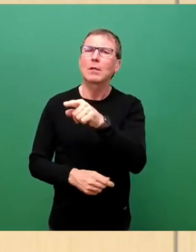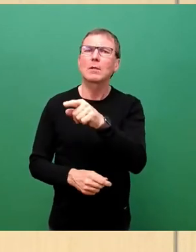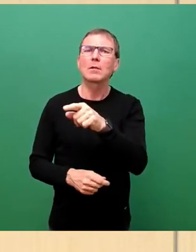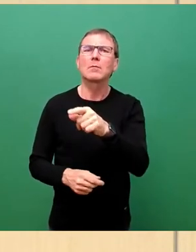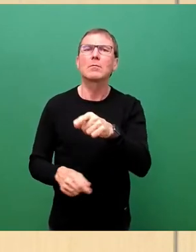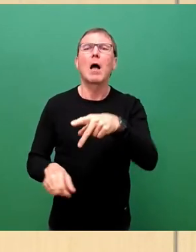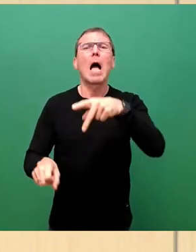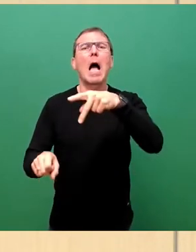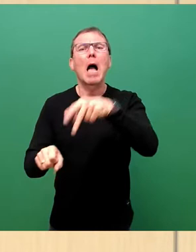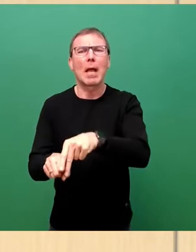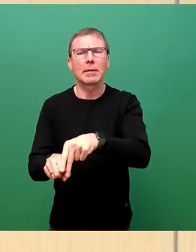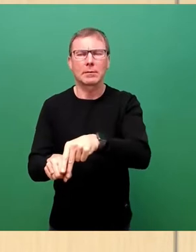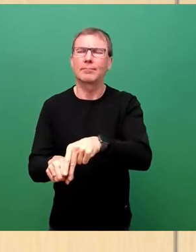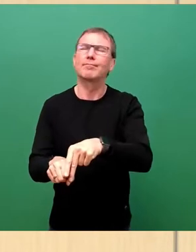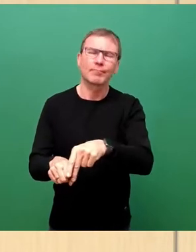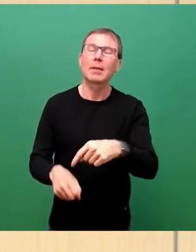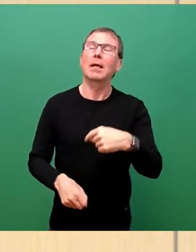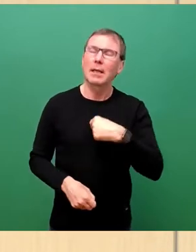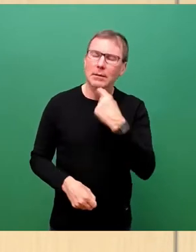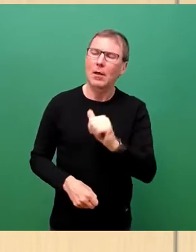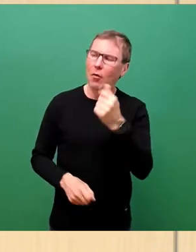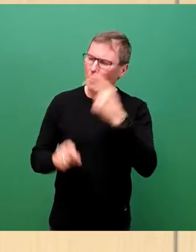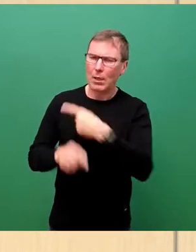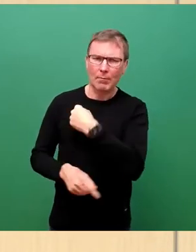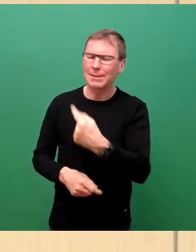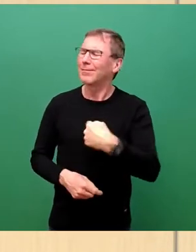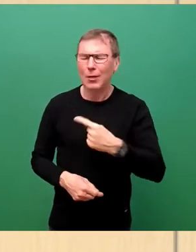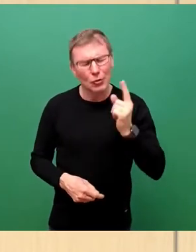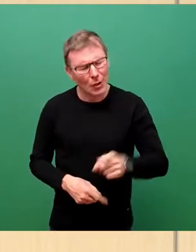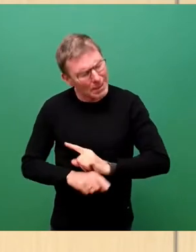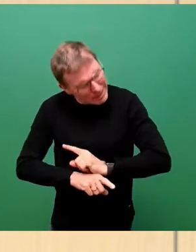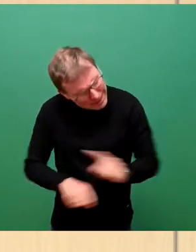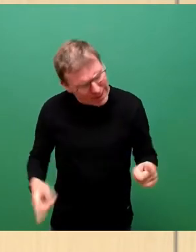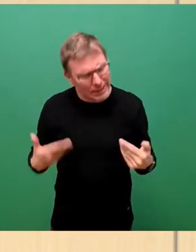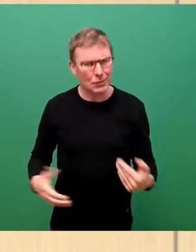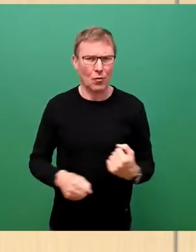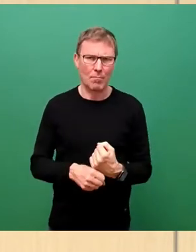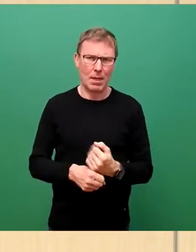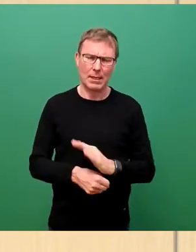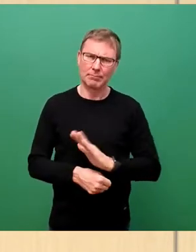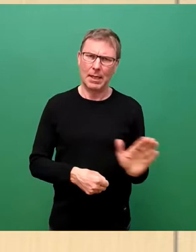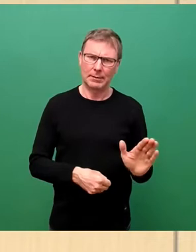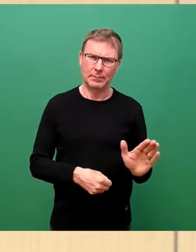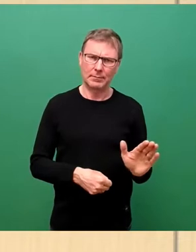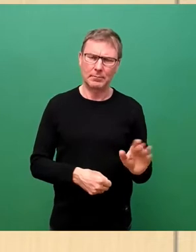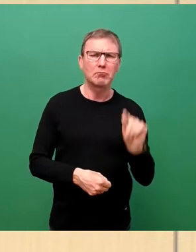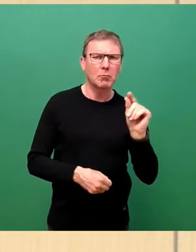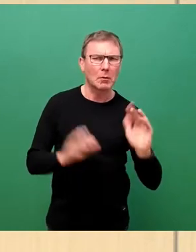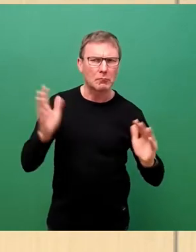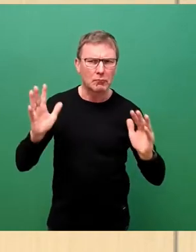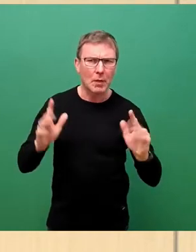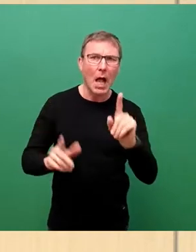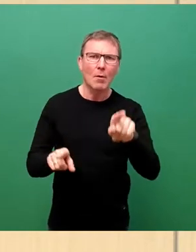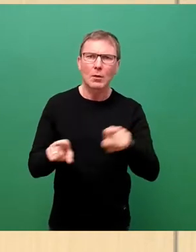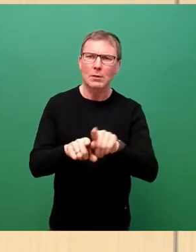dem Oberbürgermeister ausdrücklich zu, wir sollten das nicht tun. Aber wir sollten zugleich klar